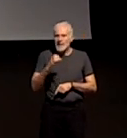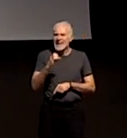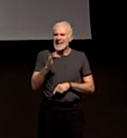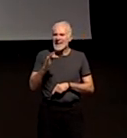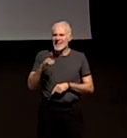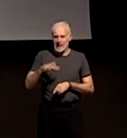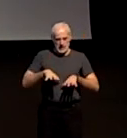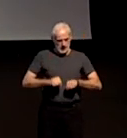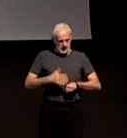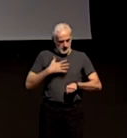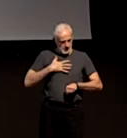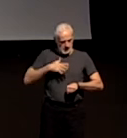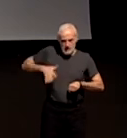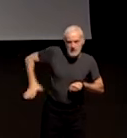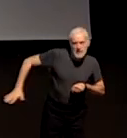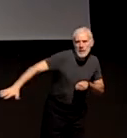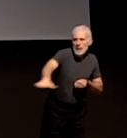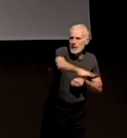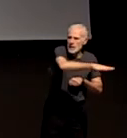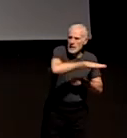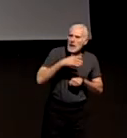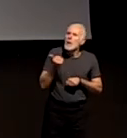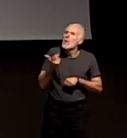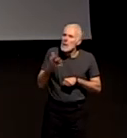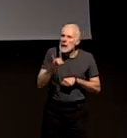se déplace sur combien d'hectares